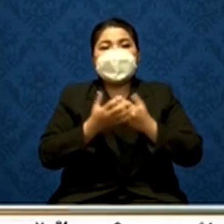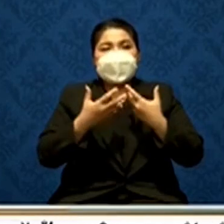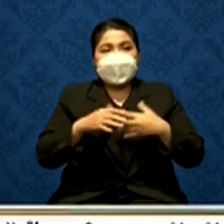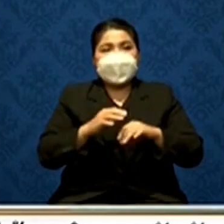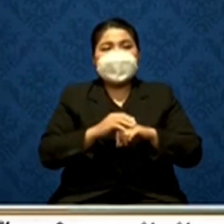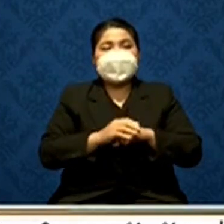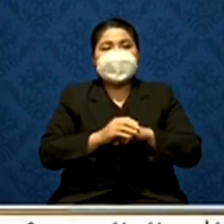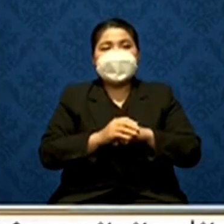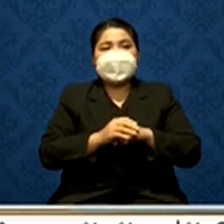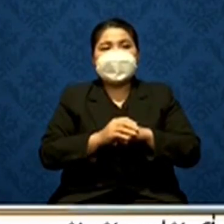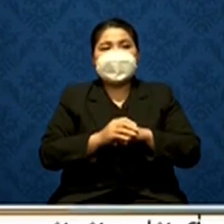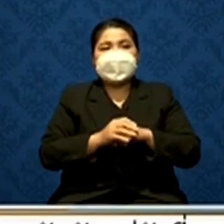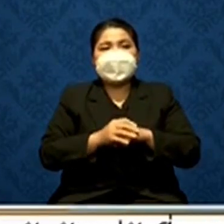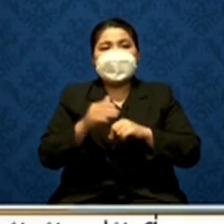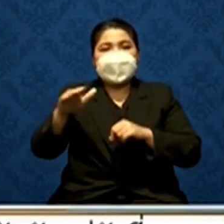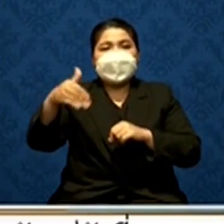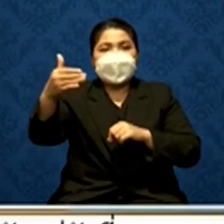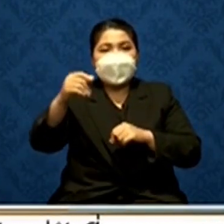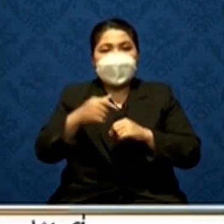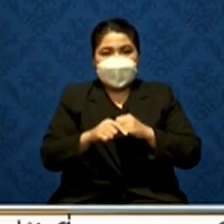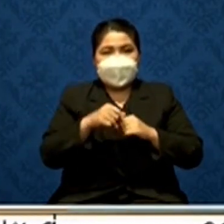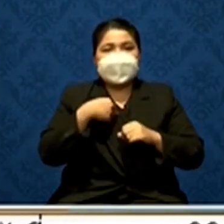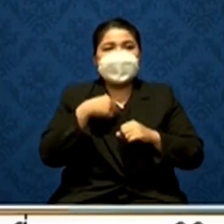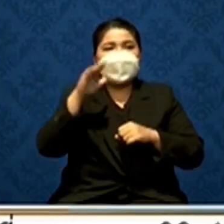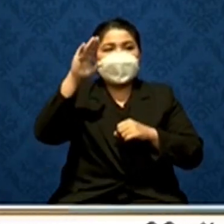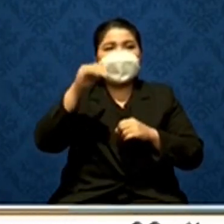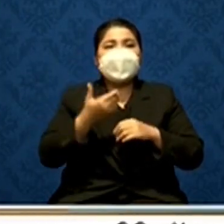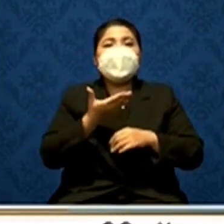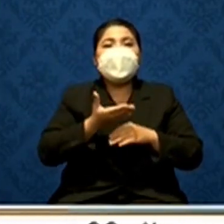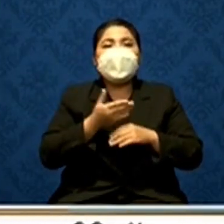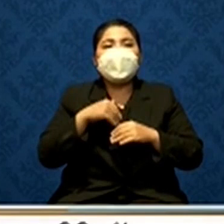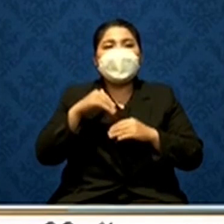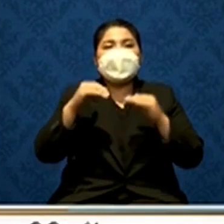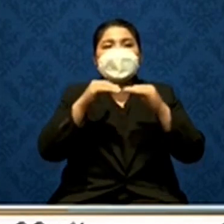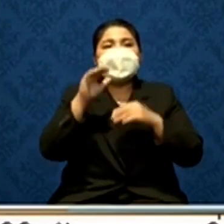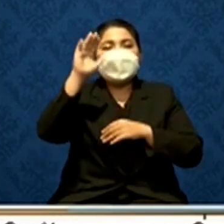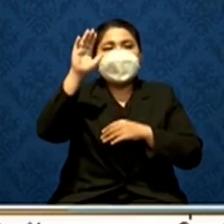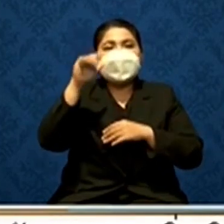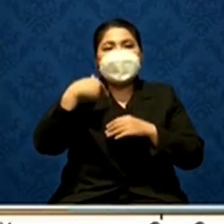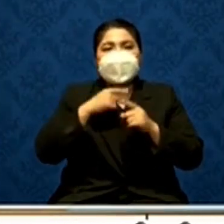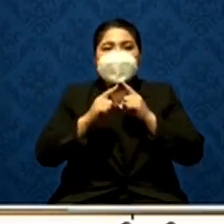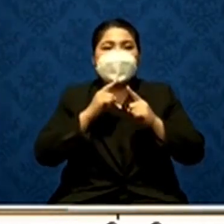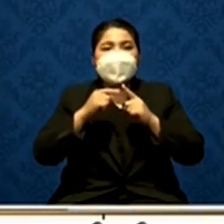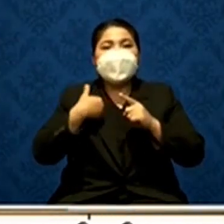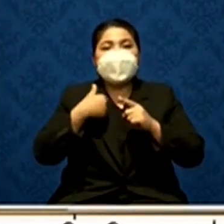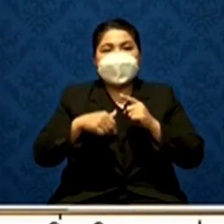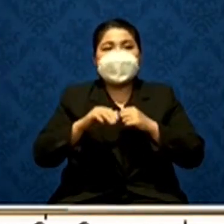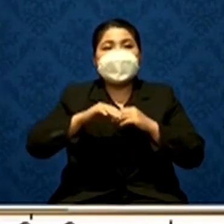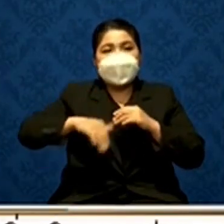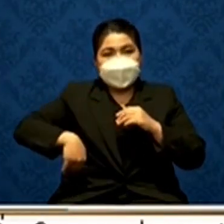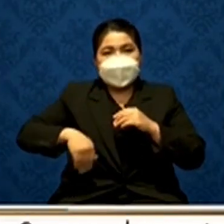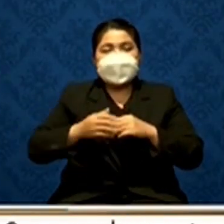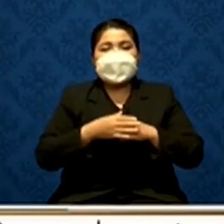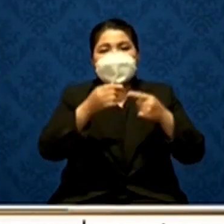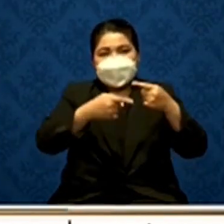compartiląćเวลาหลางนั้น รมรวมออกสารขอฮัประทานใช้สิยในการเจ้แจงตอสภาเพื่ใหเกิความปรง cuYes I will